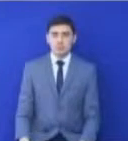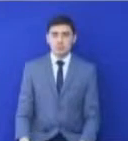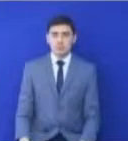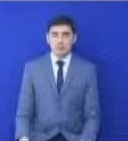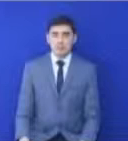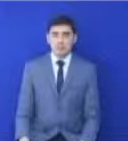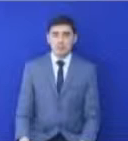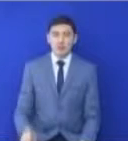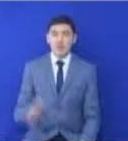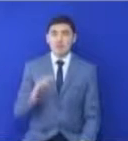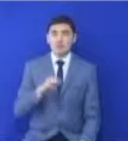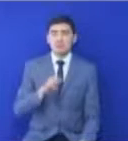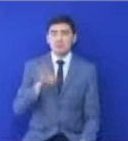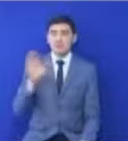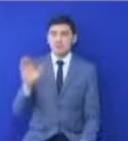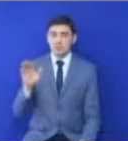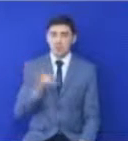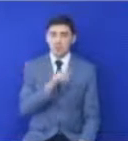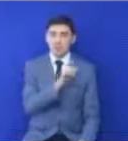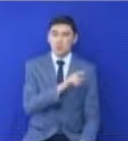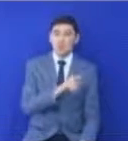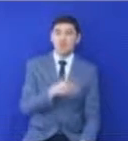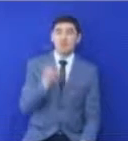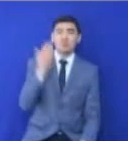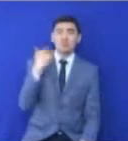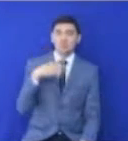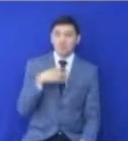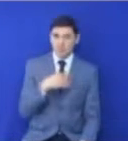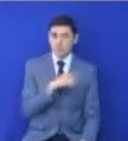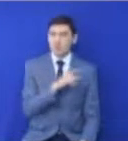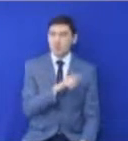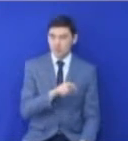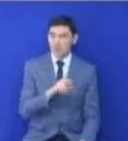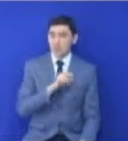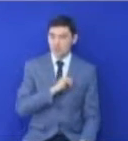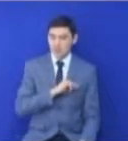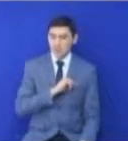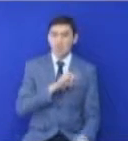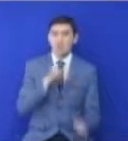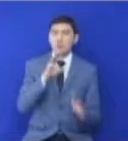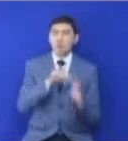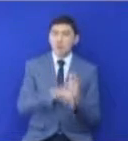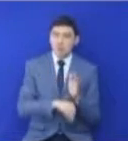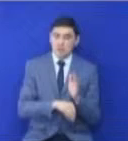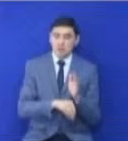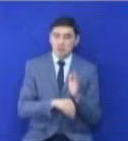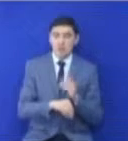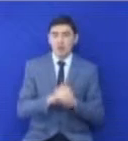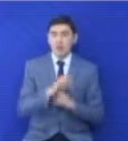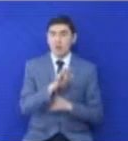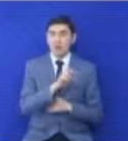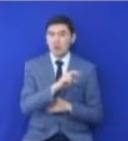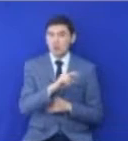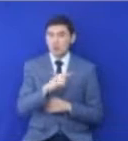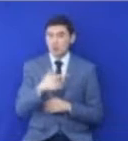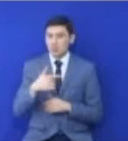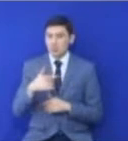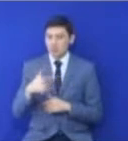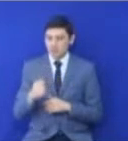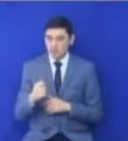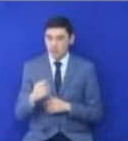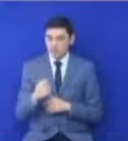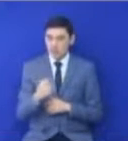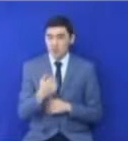Тағдырлары телевизияда тоғысқан жандар. Семейлік Анатолий мен Ольга Федосеевтер жерлікті телестудияның негізін қалап дамуына үлес